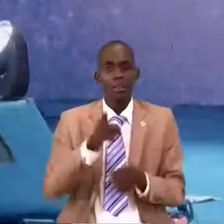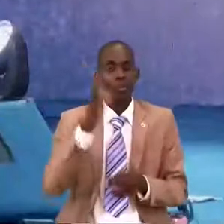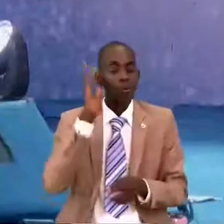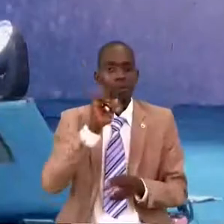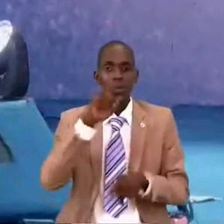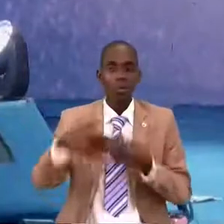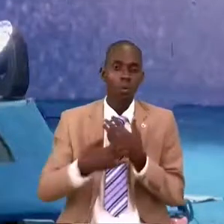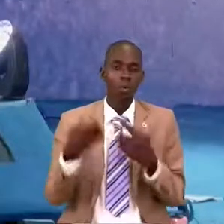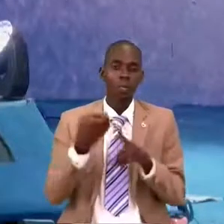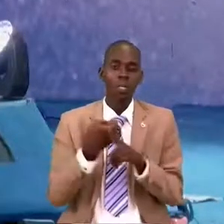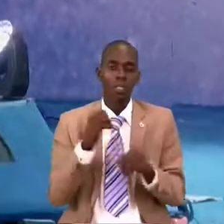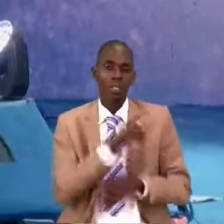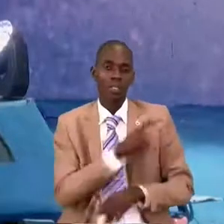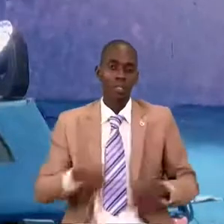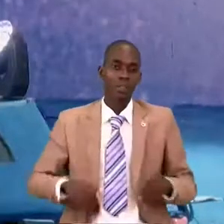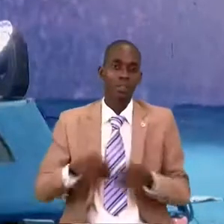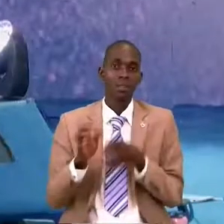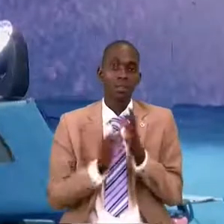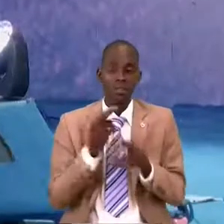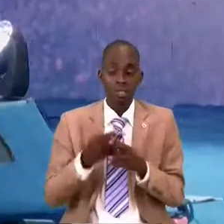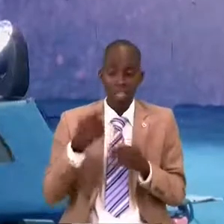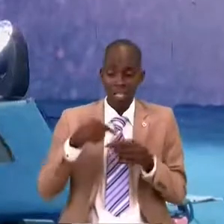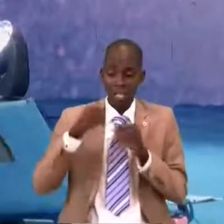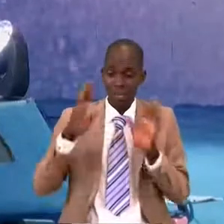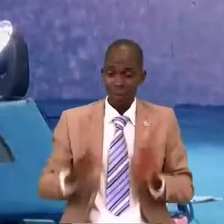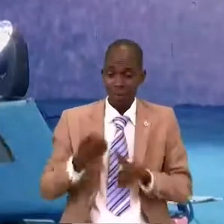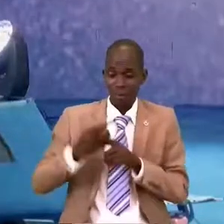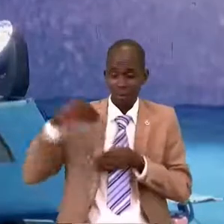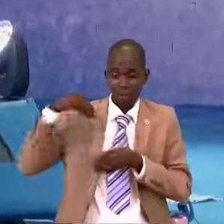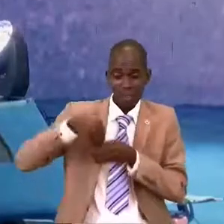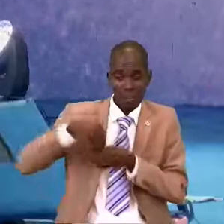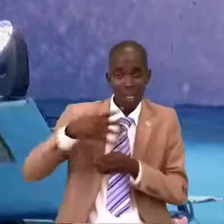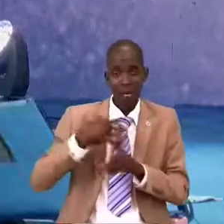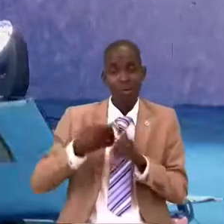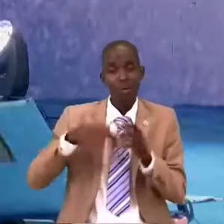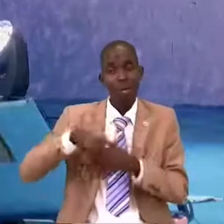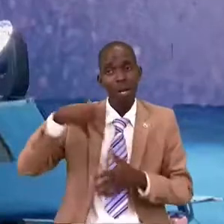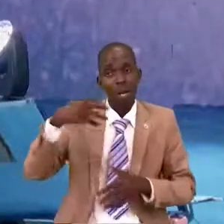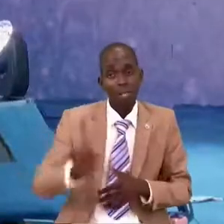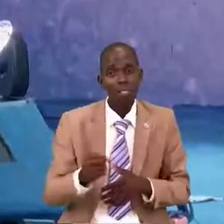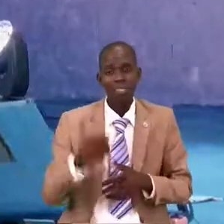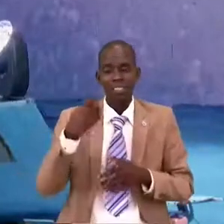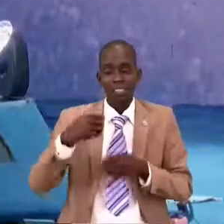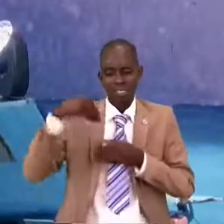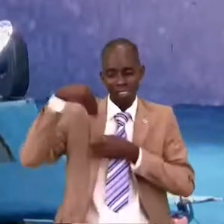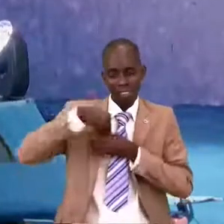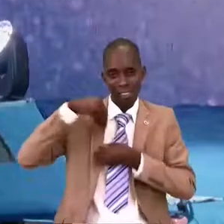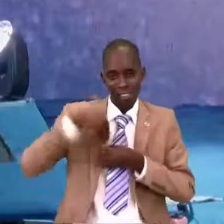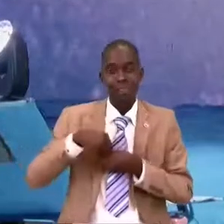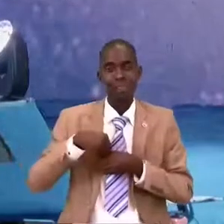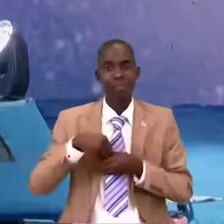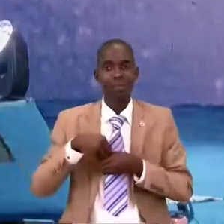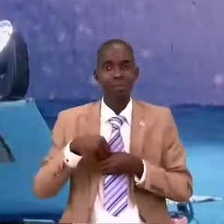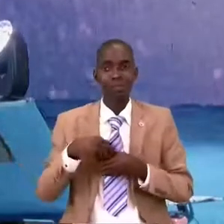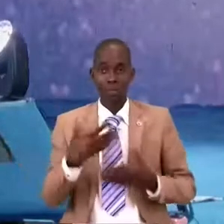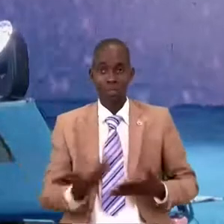extérieur, l'ennemi, la motivation intérieure vers le mal, ce qui te pousse de l'intérieur